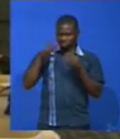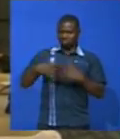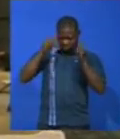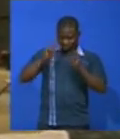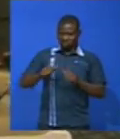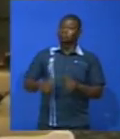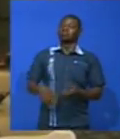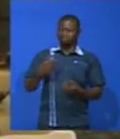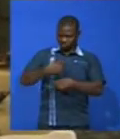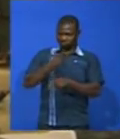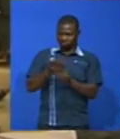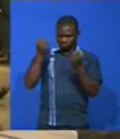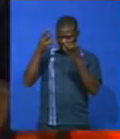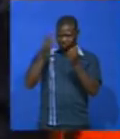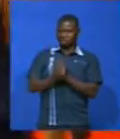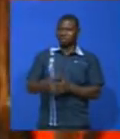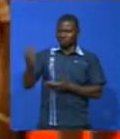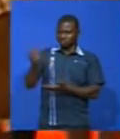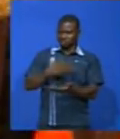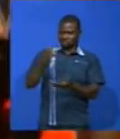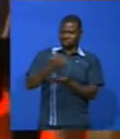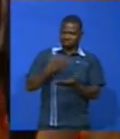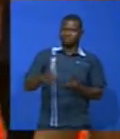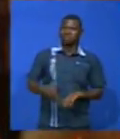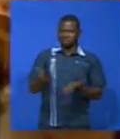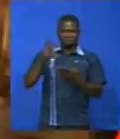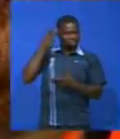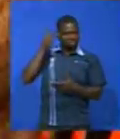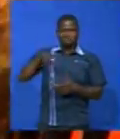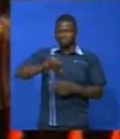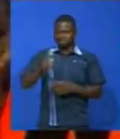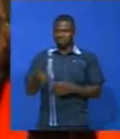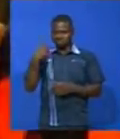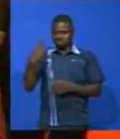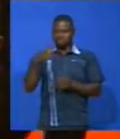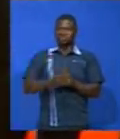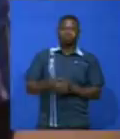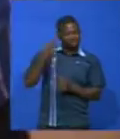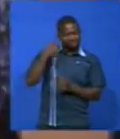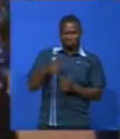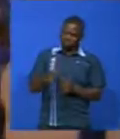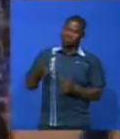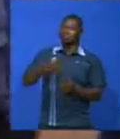lieu de collecter les suggestions des uns et des autres en vue d'une planification des investissements à venir.